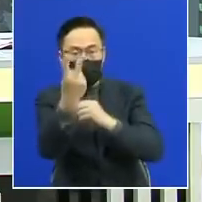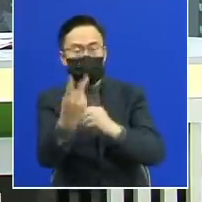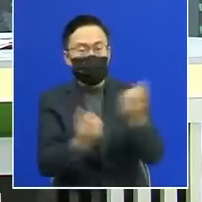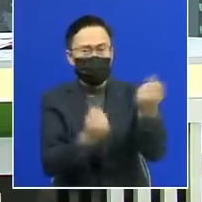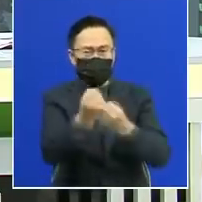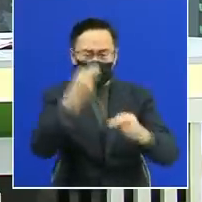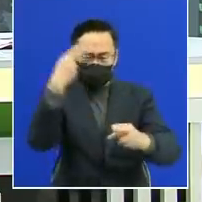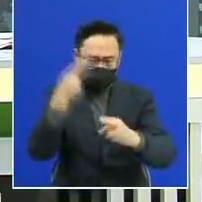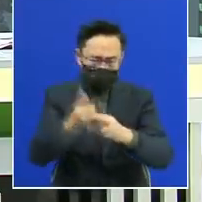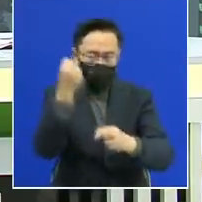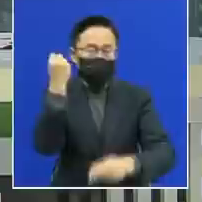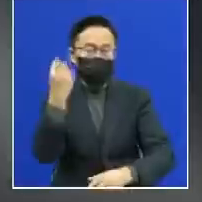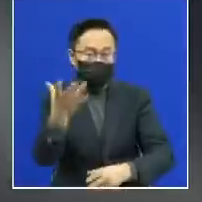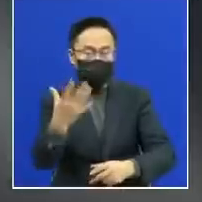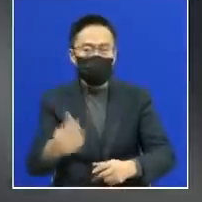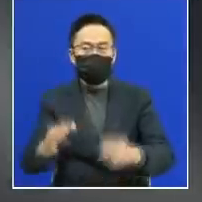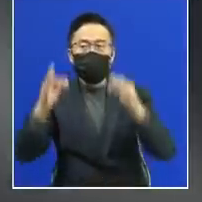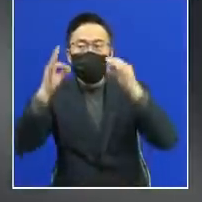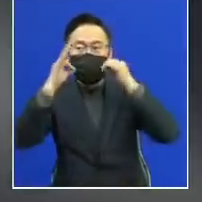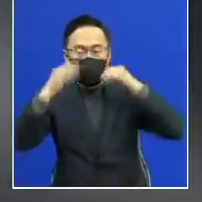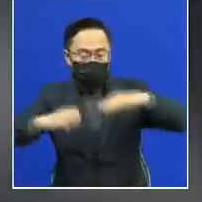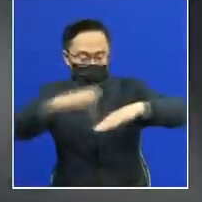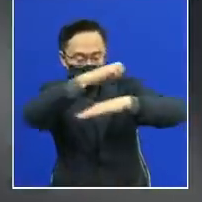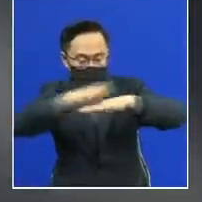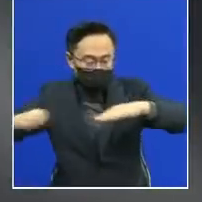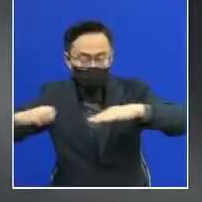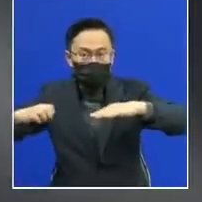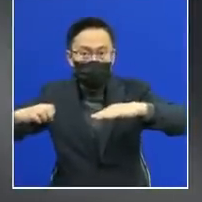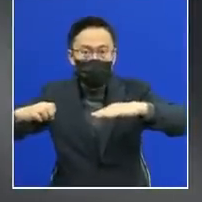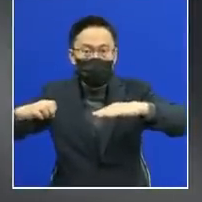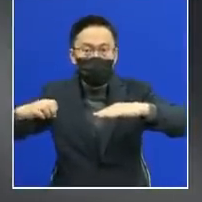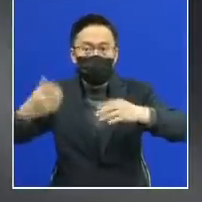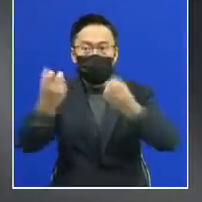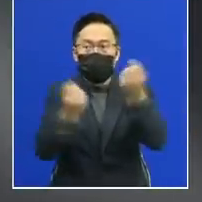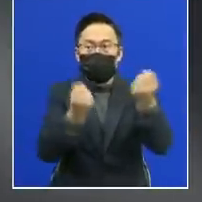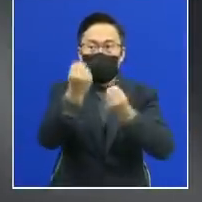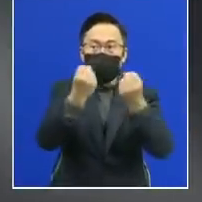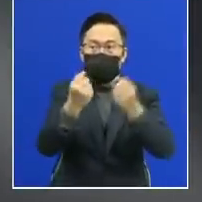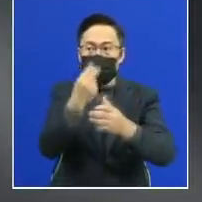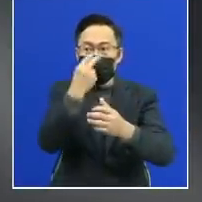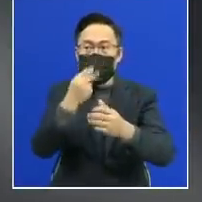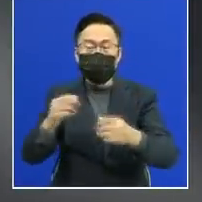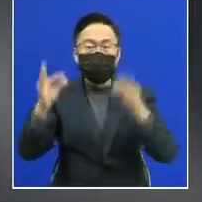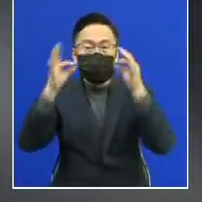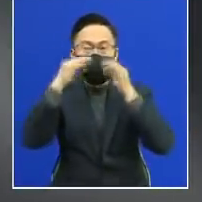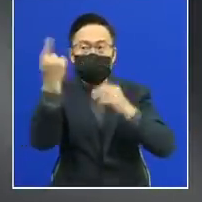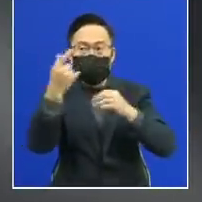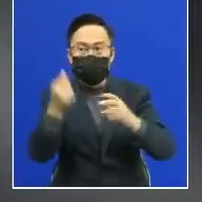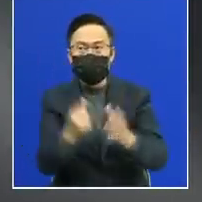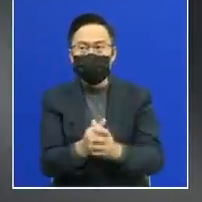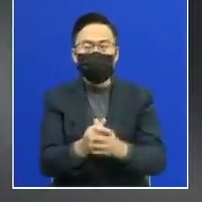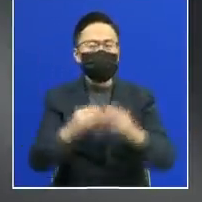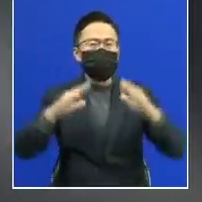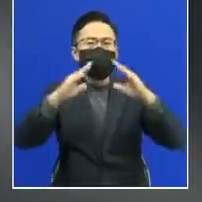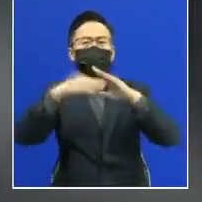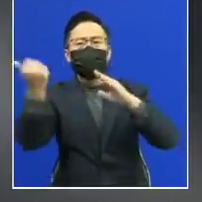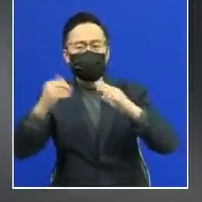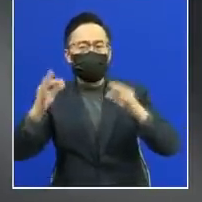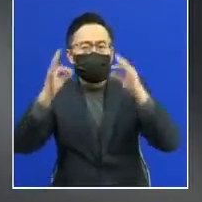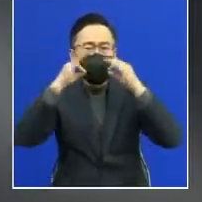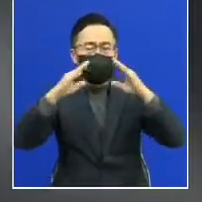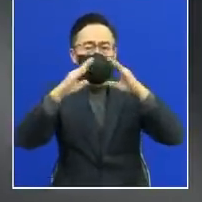แชร์เยอะมากใน TikTok นะคะอ้างว่ามีแมวเนี่ยถูกปล่อยออกไปจากบ้านโดยตั้งใจหรือไม่ตั้งใ